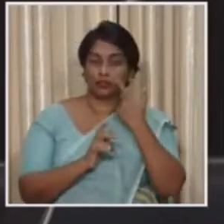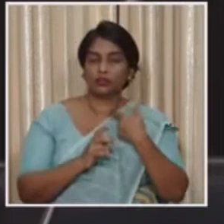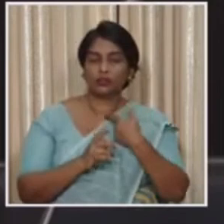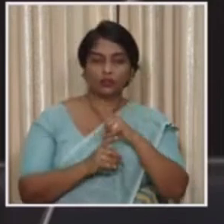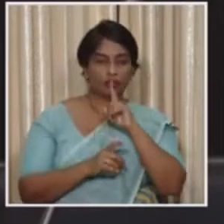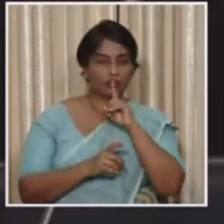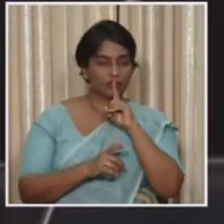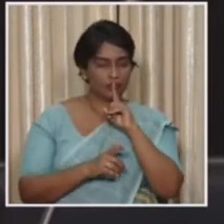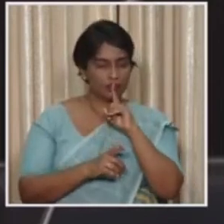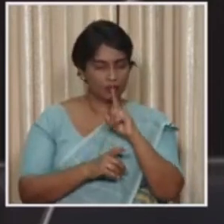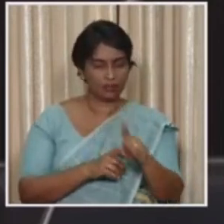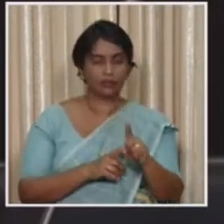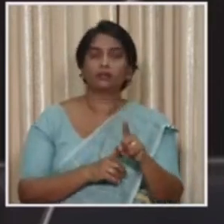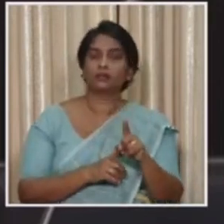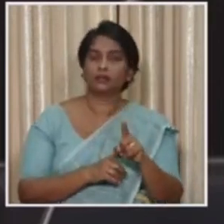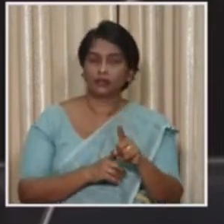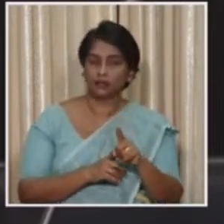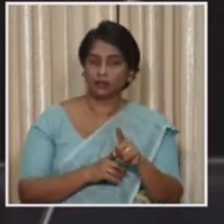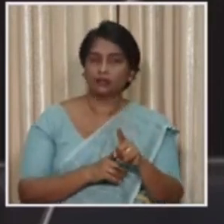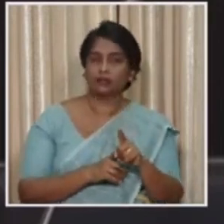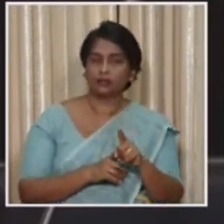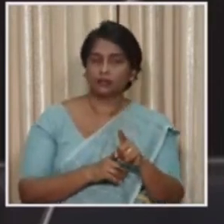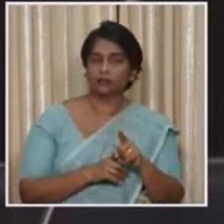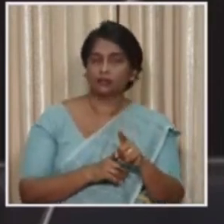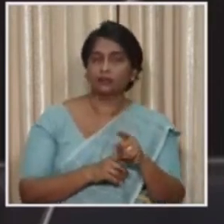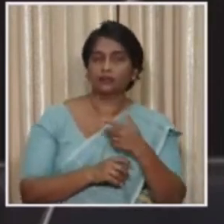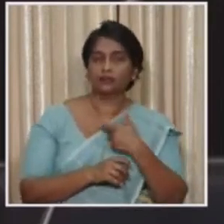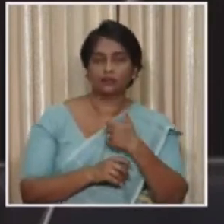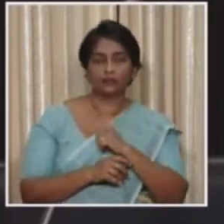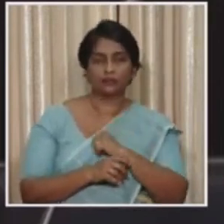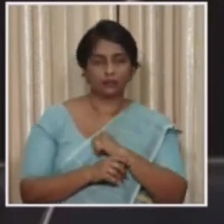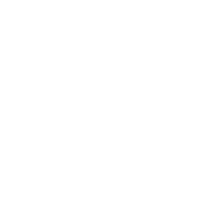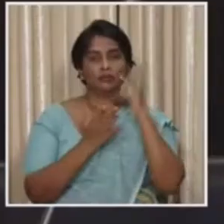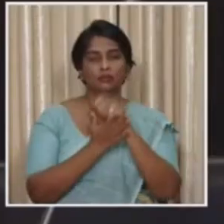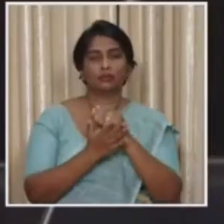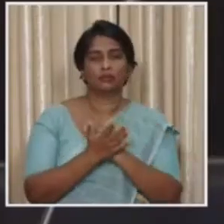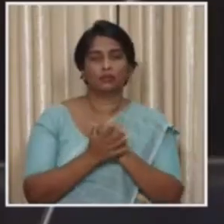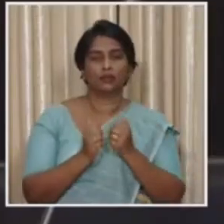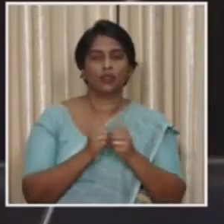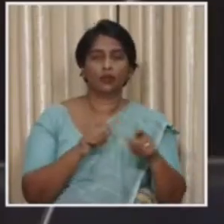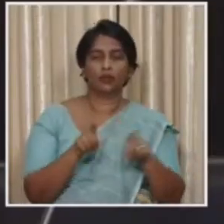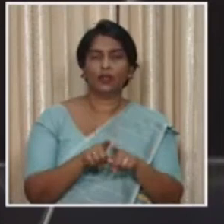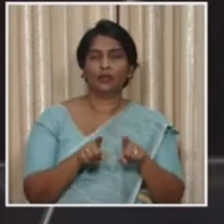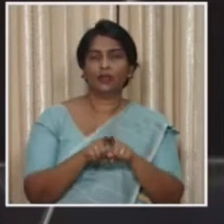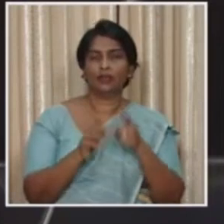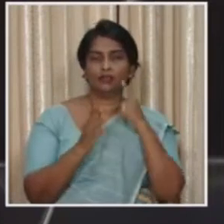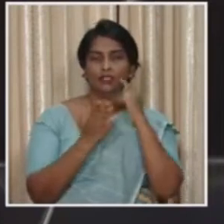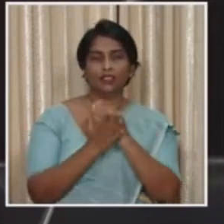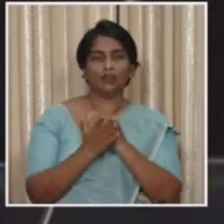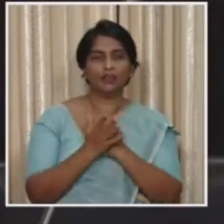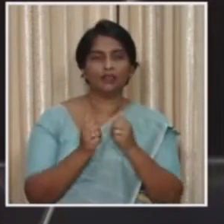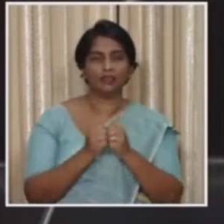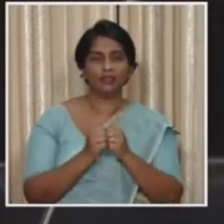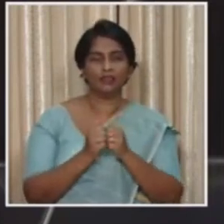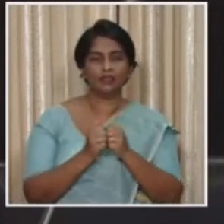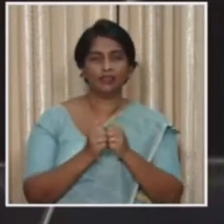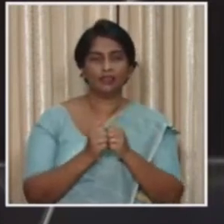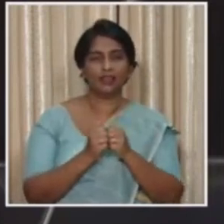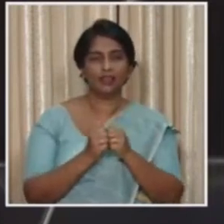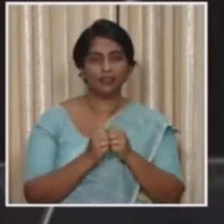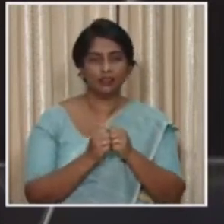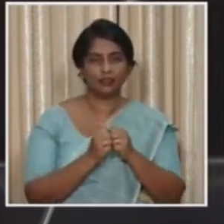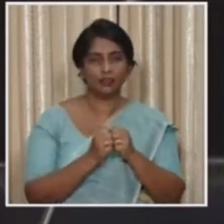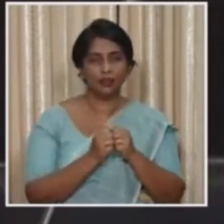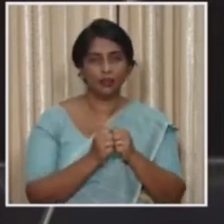அதே போலதான் நல்ல நண்பராக எங்களோடு இருந்த முத்து சிவலிங்கம் ஐயா இலங்கை தொழிலாளர் காங்கிரஸ் உடைய ஒரு மூத்த